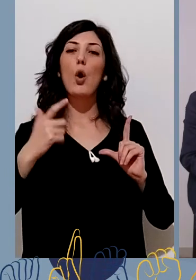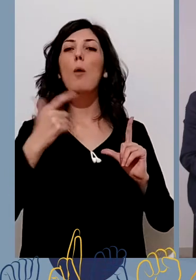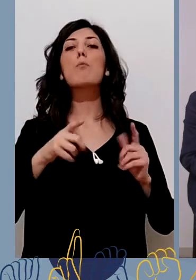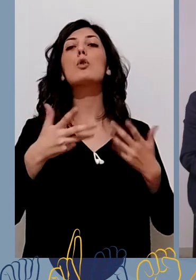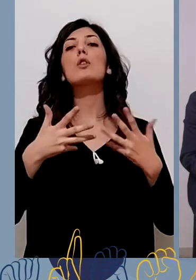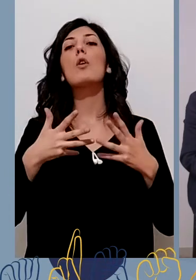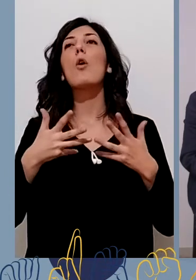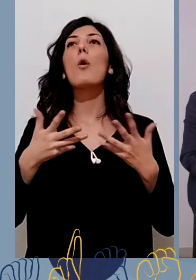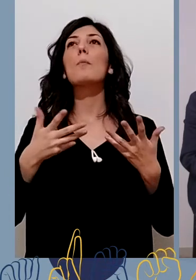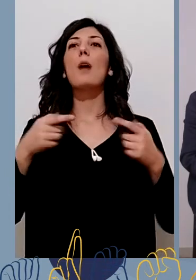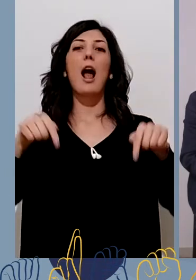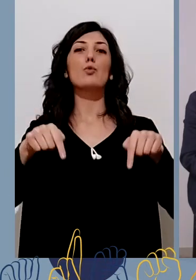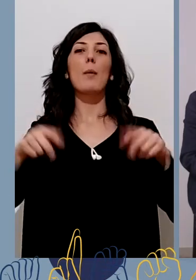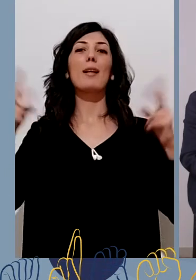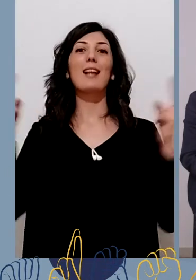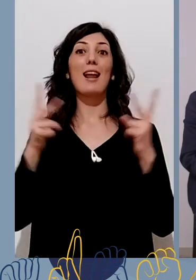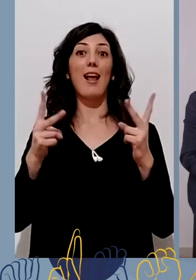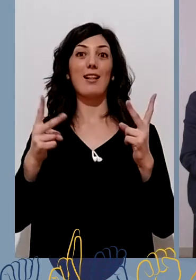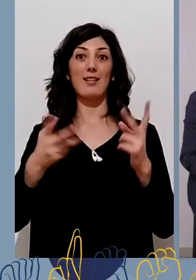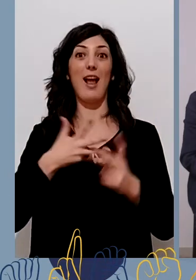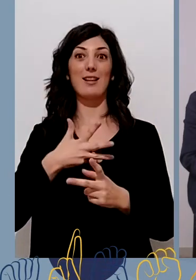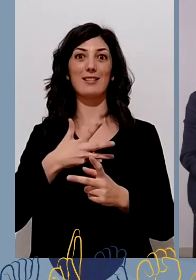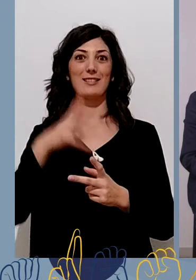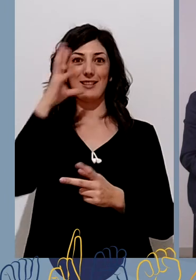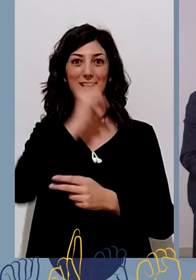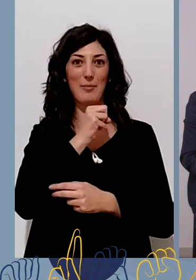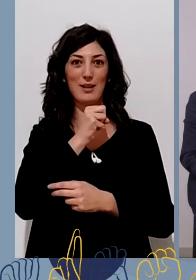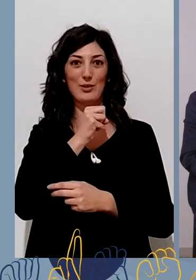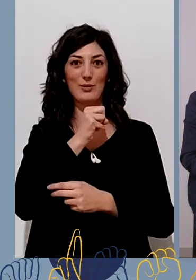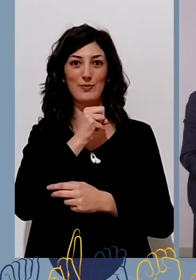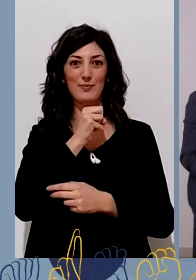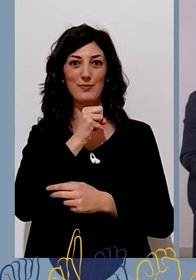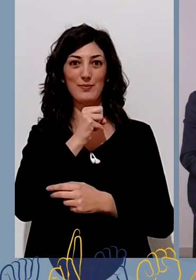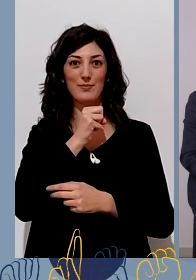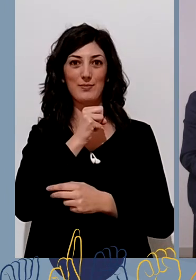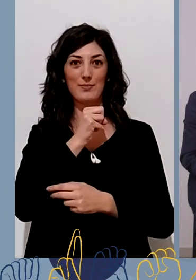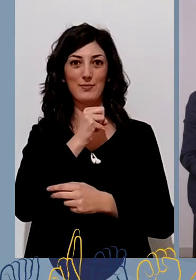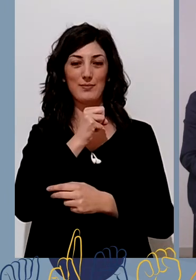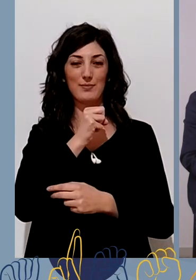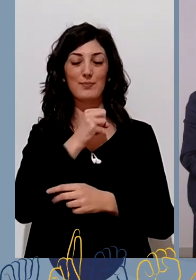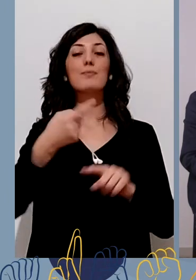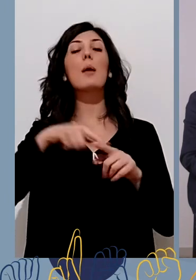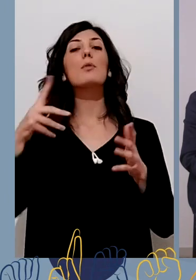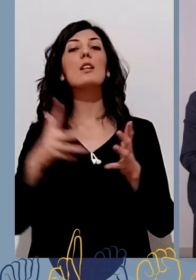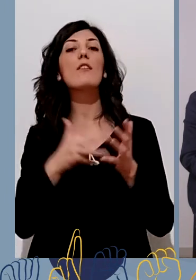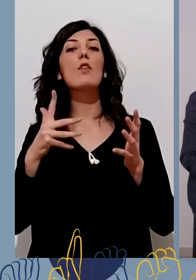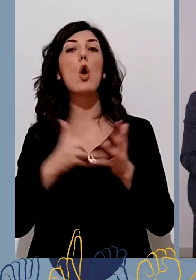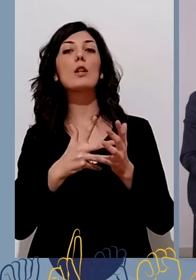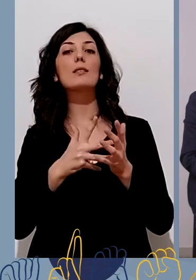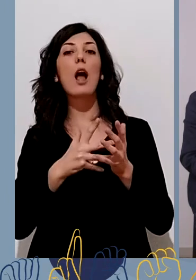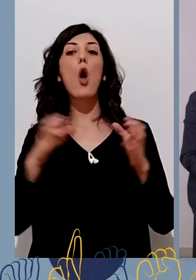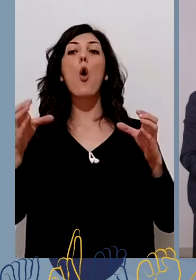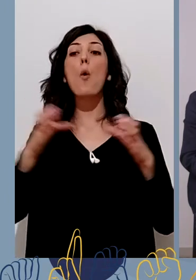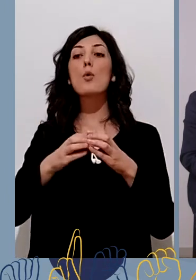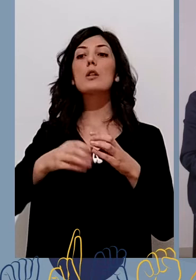realtà esistenti e della difficoltà che determinate comunità possono avere nei confronti